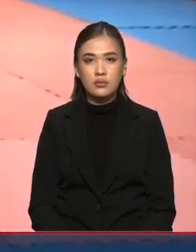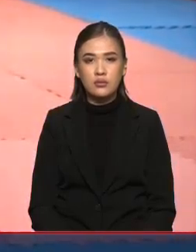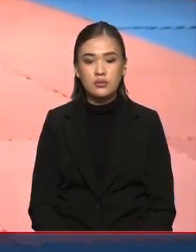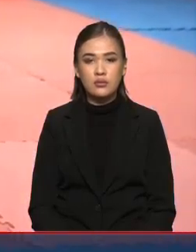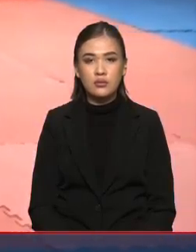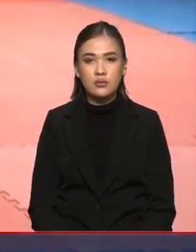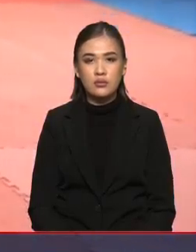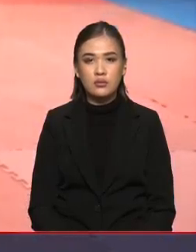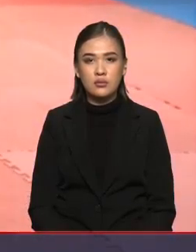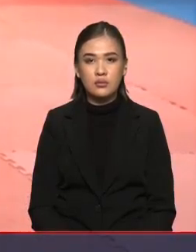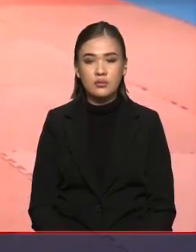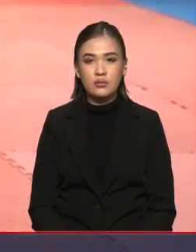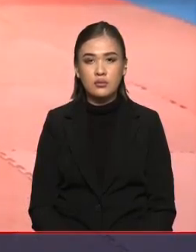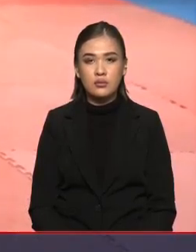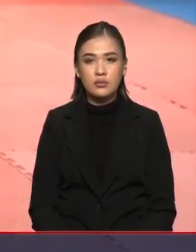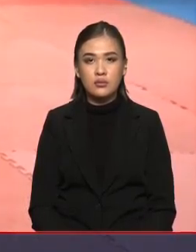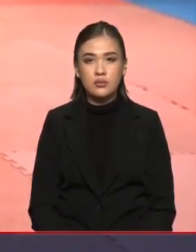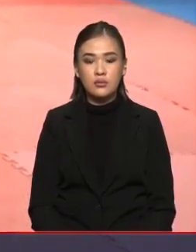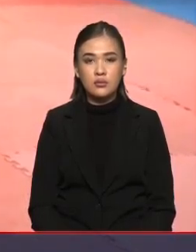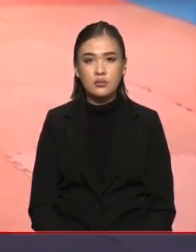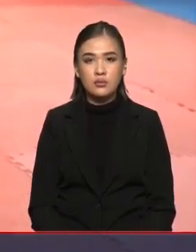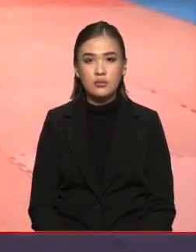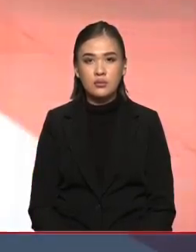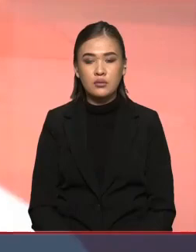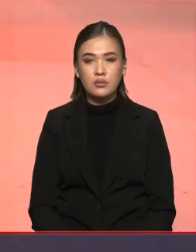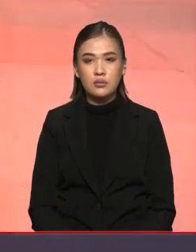Раз. Угу. И вот сюда. Два.